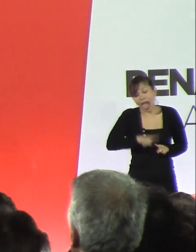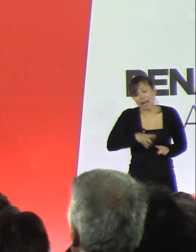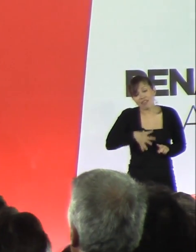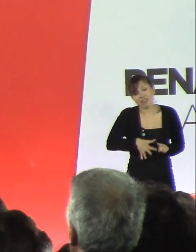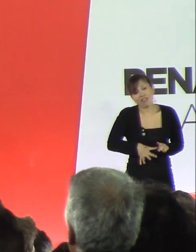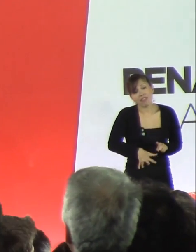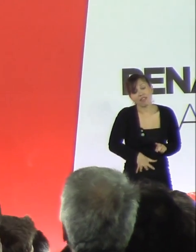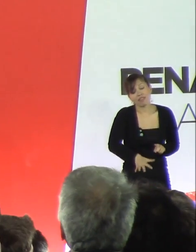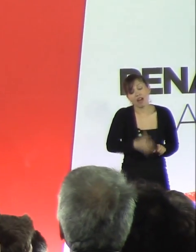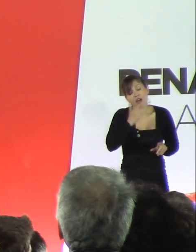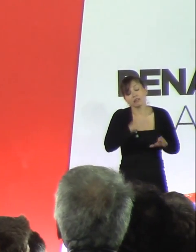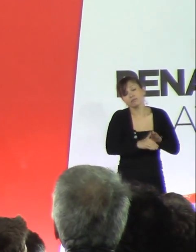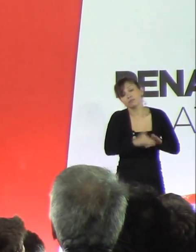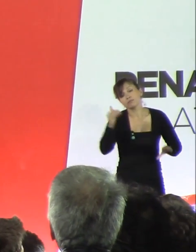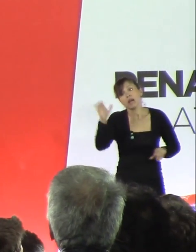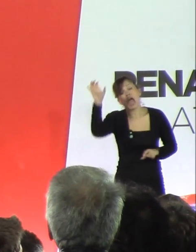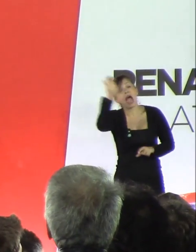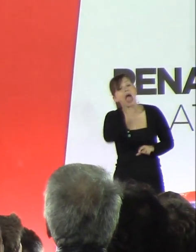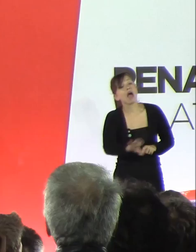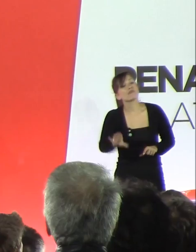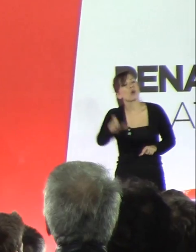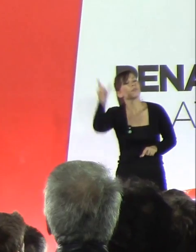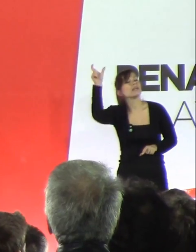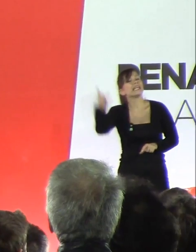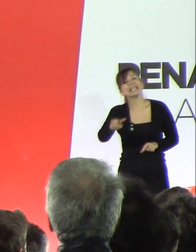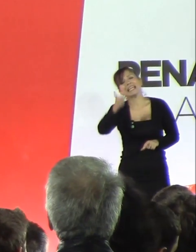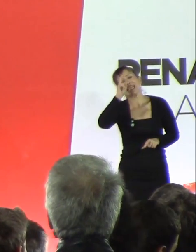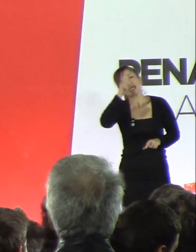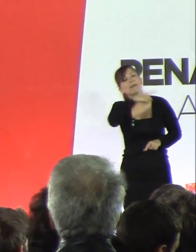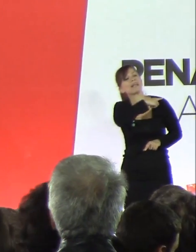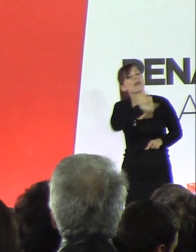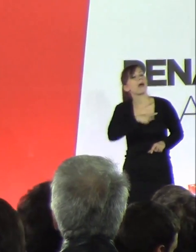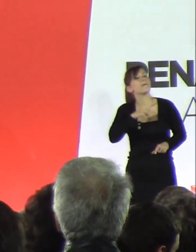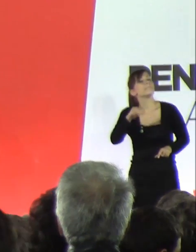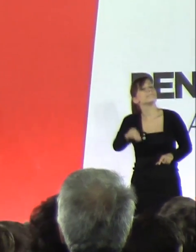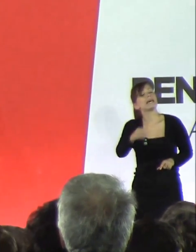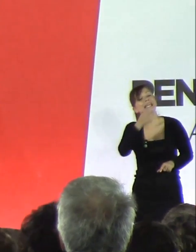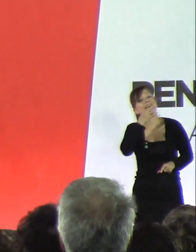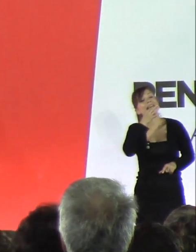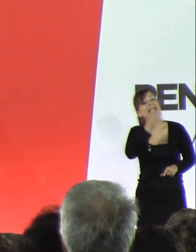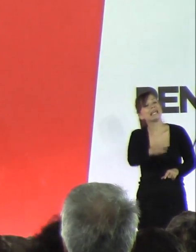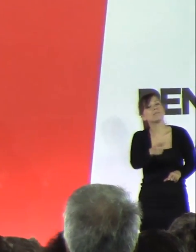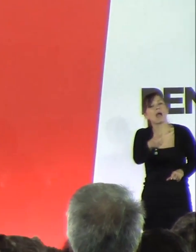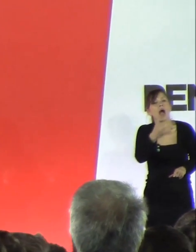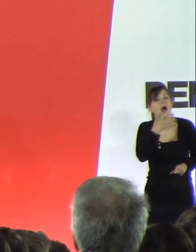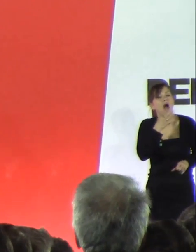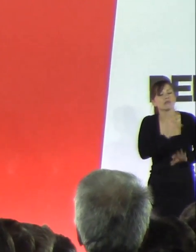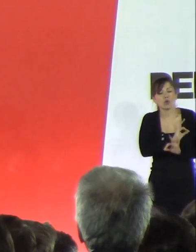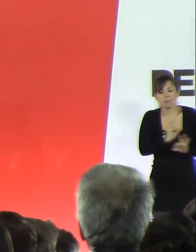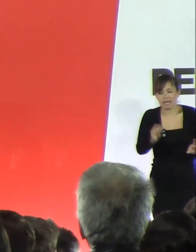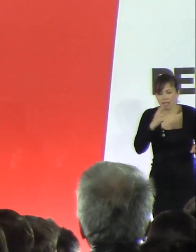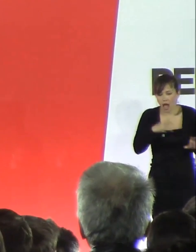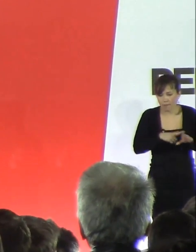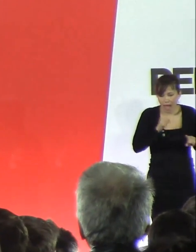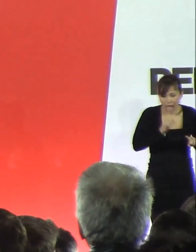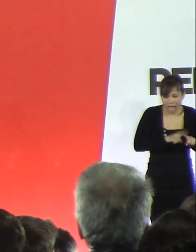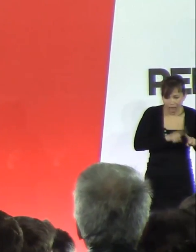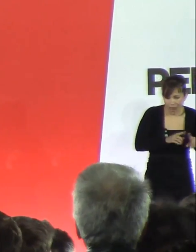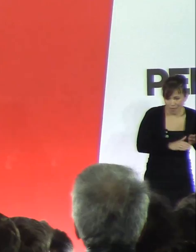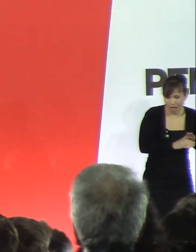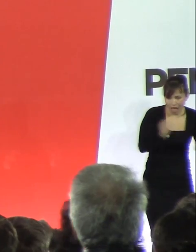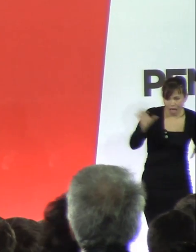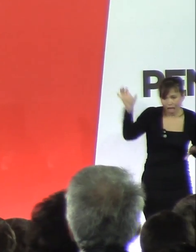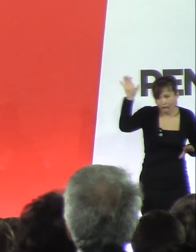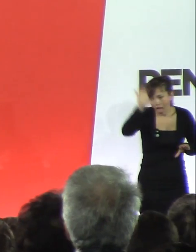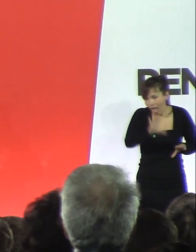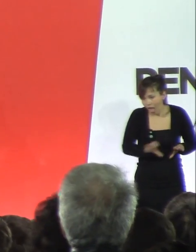Ευρωζώνη, που η ίδια η κυρία Μέρκελ χαρακτήρισε συνταγή απόλυτης καταστροφής της Ευρώπης,